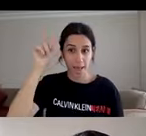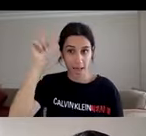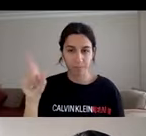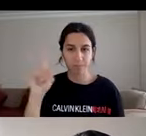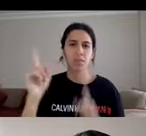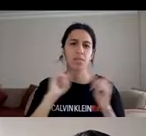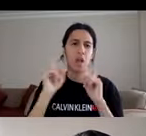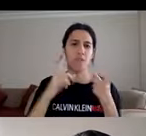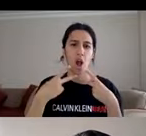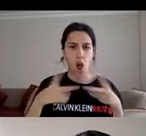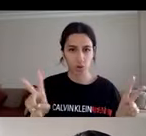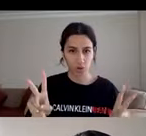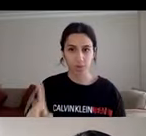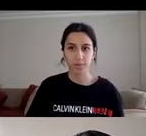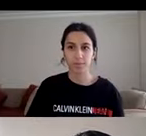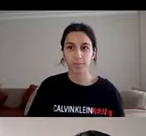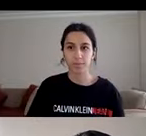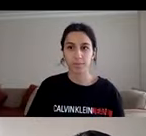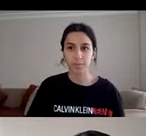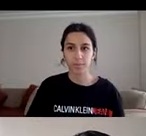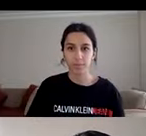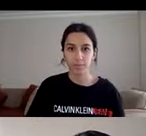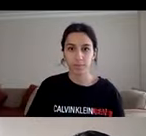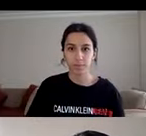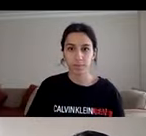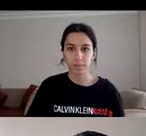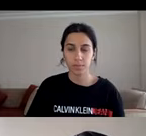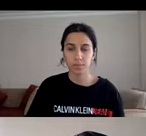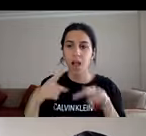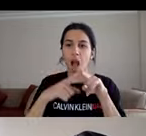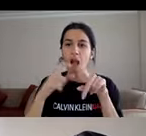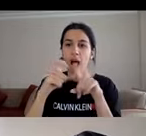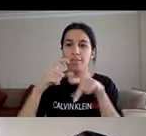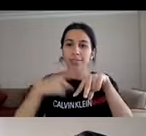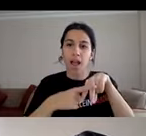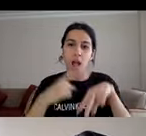açtı. American Disabilities Act, ADA, ADA'ya atıfta bulunarak